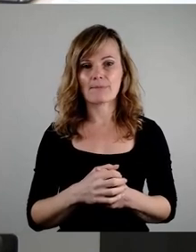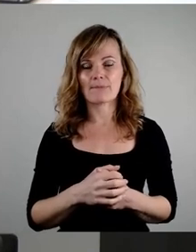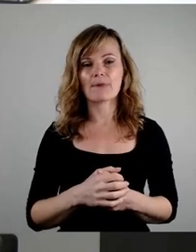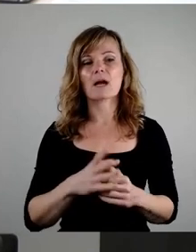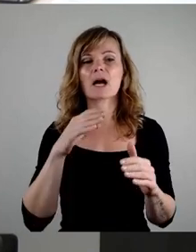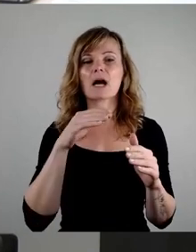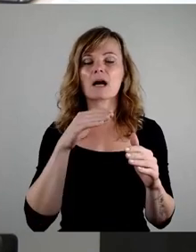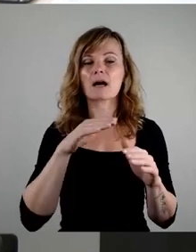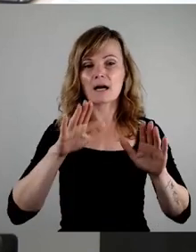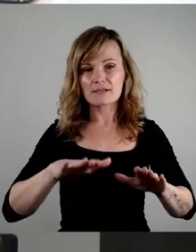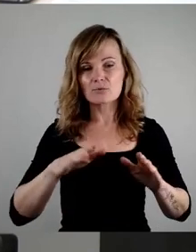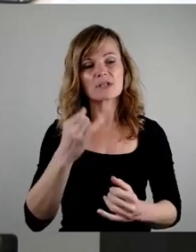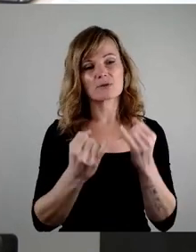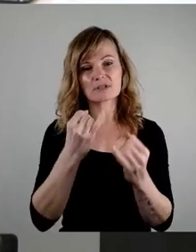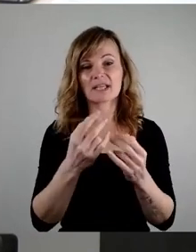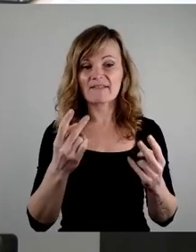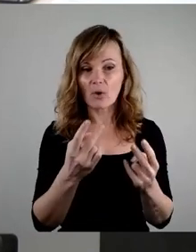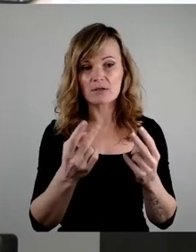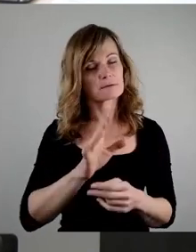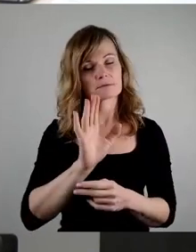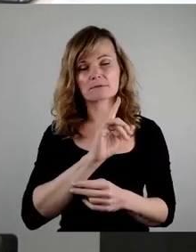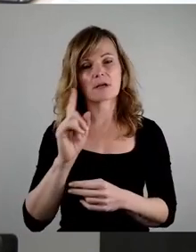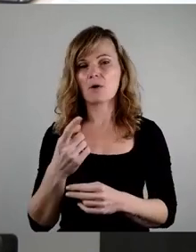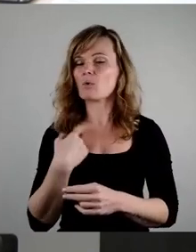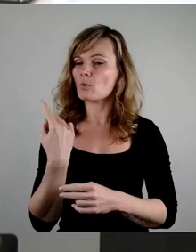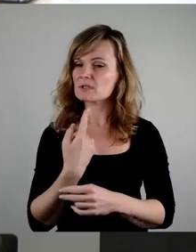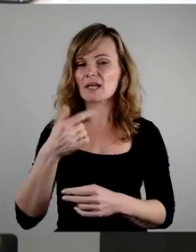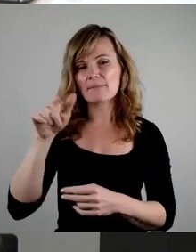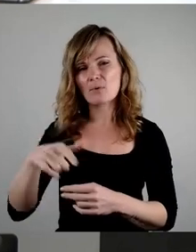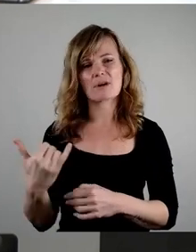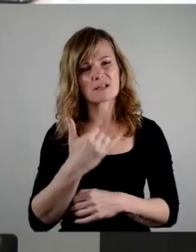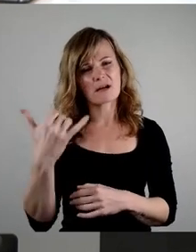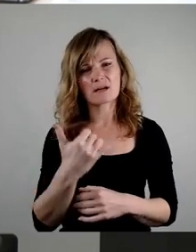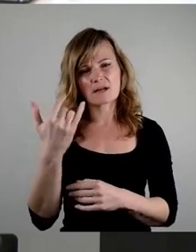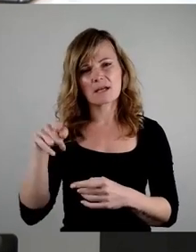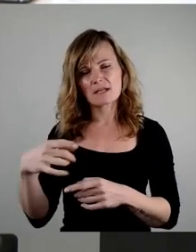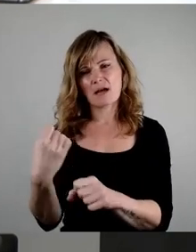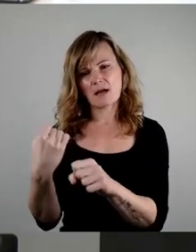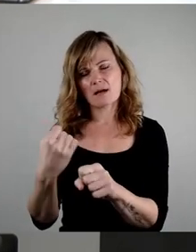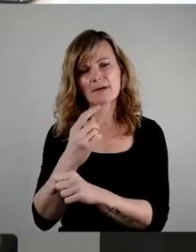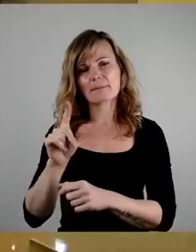fördern, sondern auch unseren Bürgern, die jahrzehntelang gearbeitet haben, etwas zurückgeben. Dankeschön.